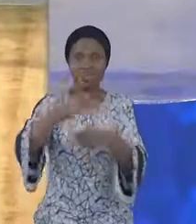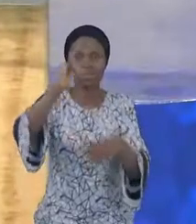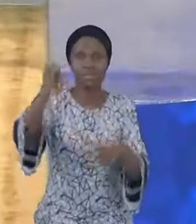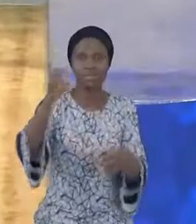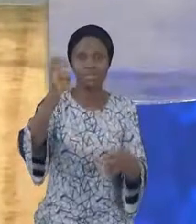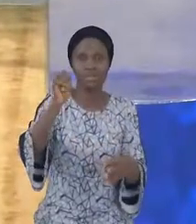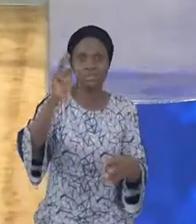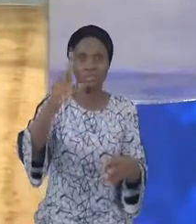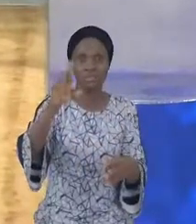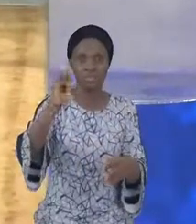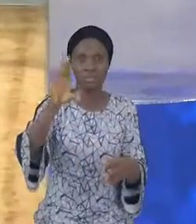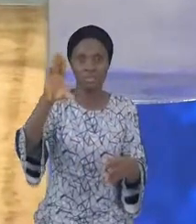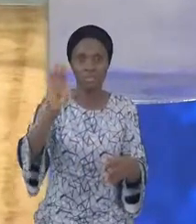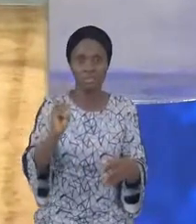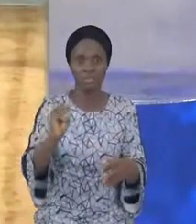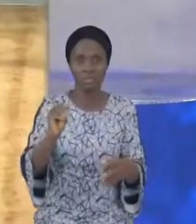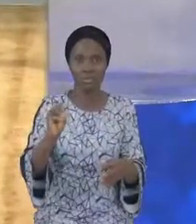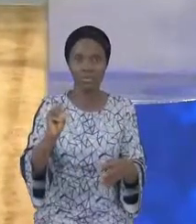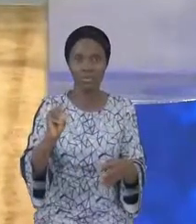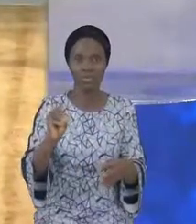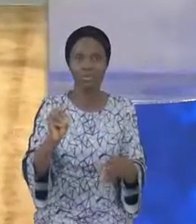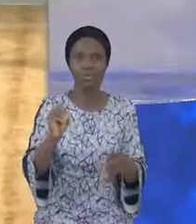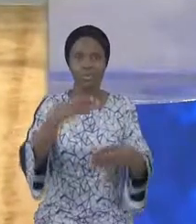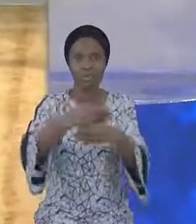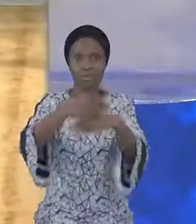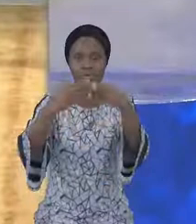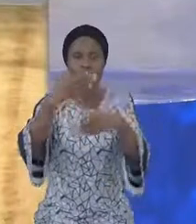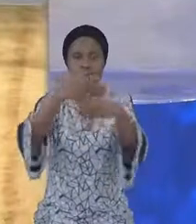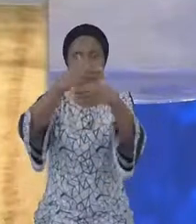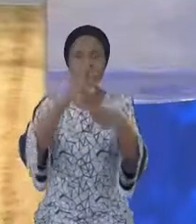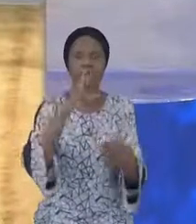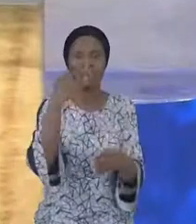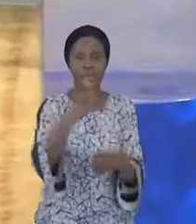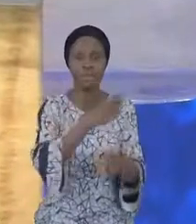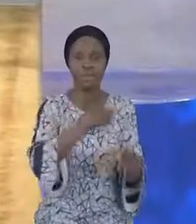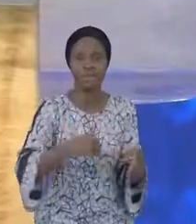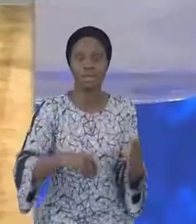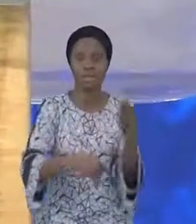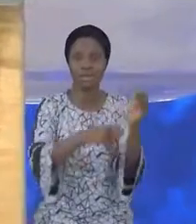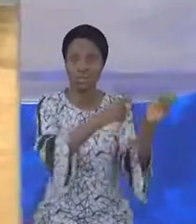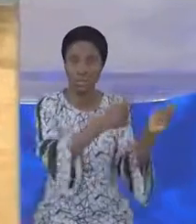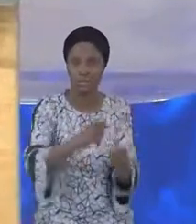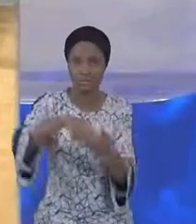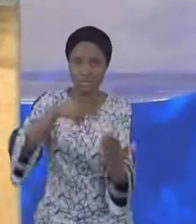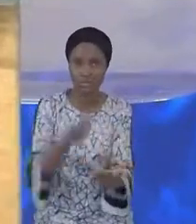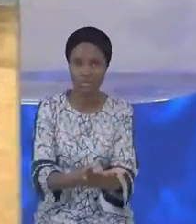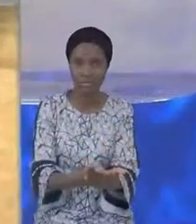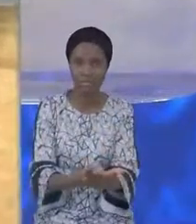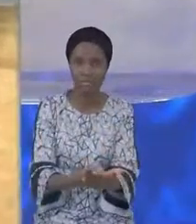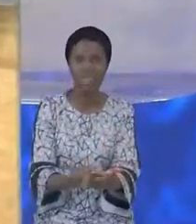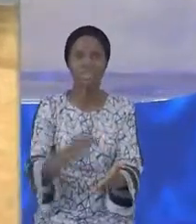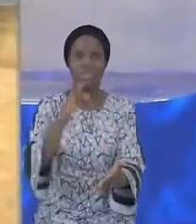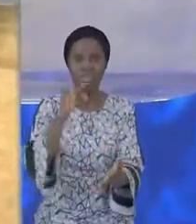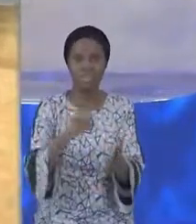les murailles de Jéricho étaient là sans que rien soit frappé. Toutes les murailles s'étaient écroulées. Est-ce que cela va